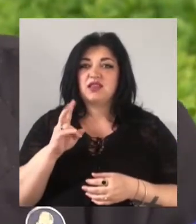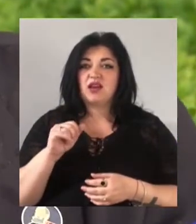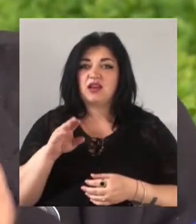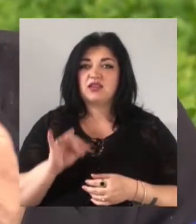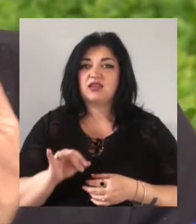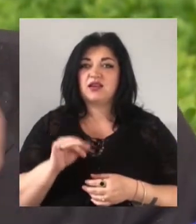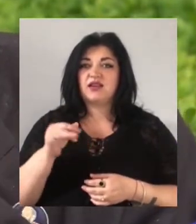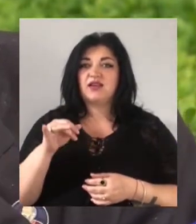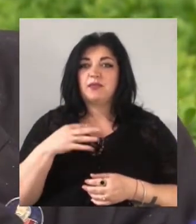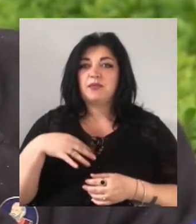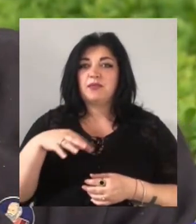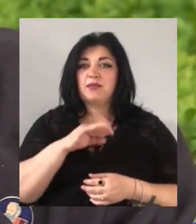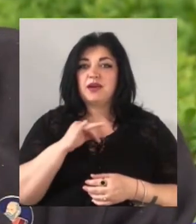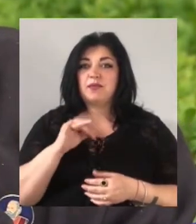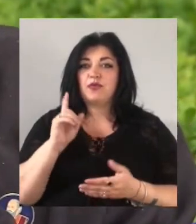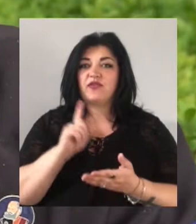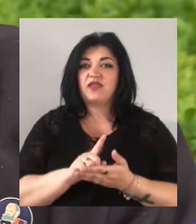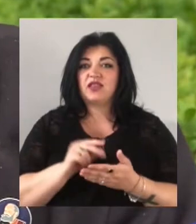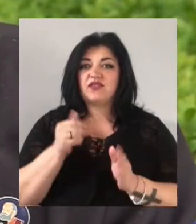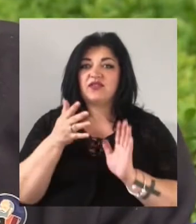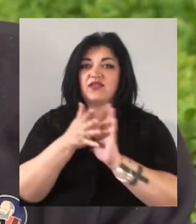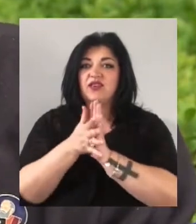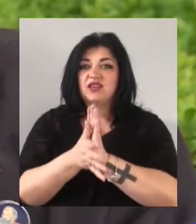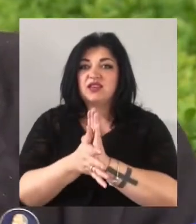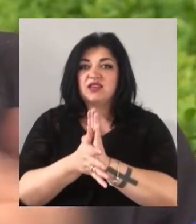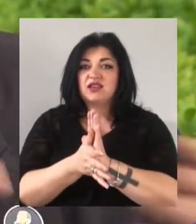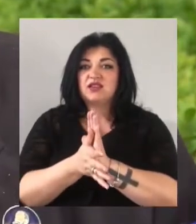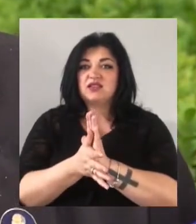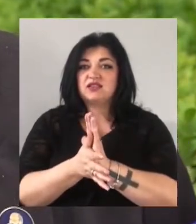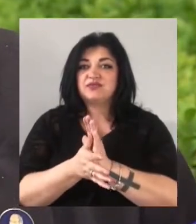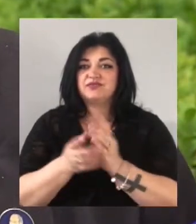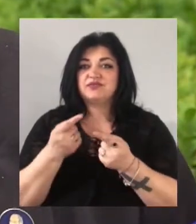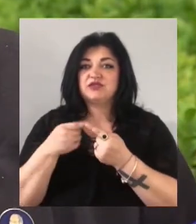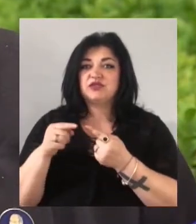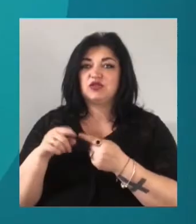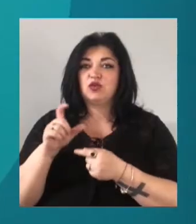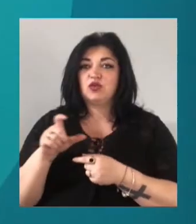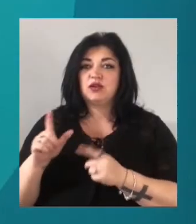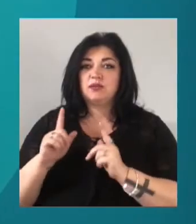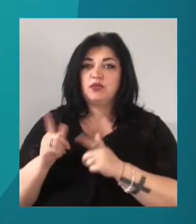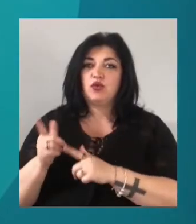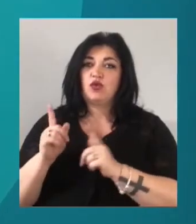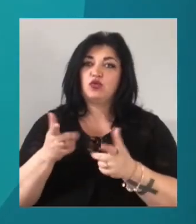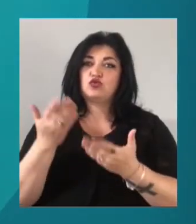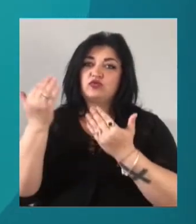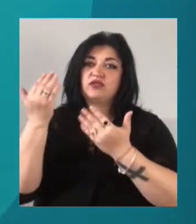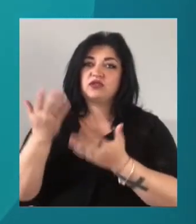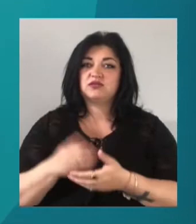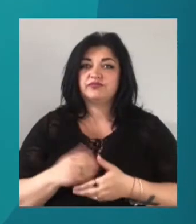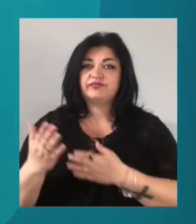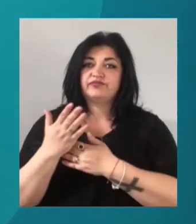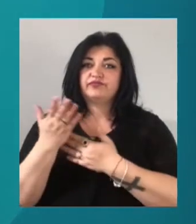повинні витрати інших людей погоджувати. Як